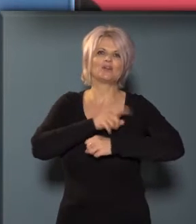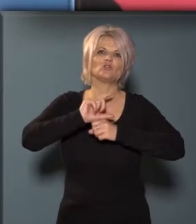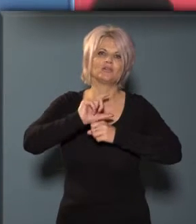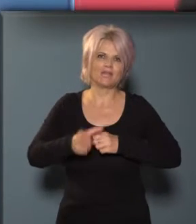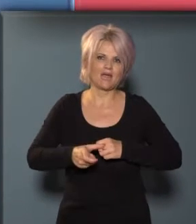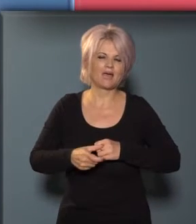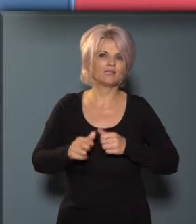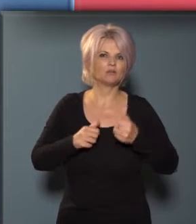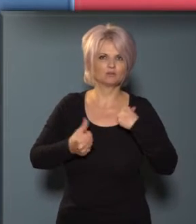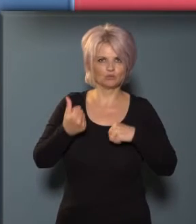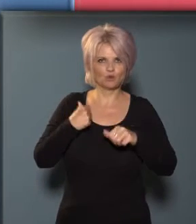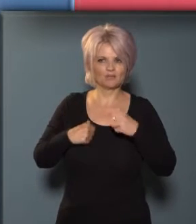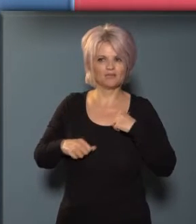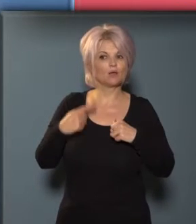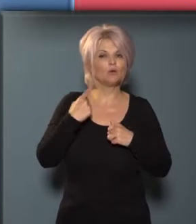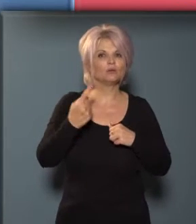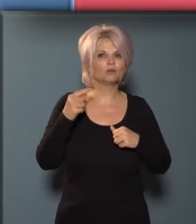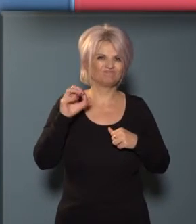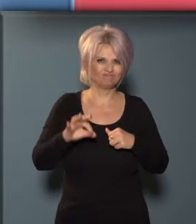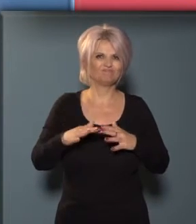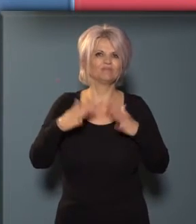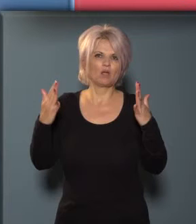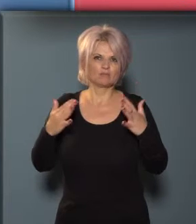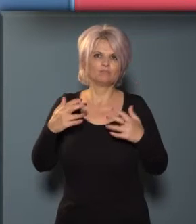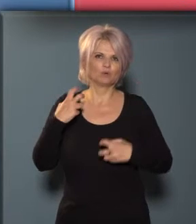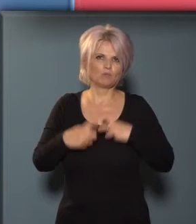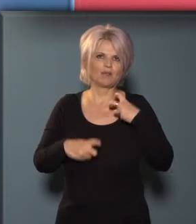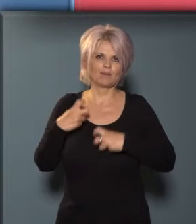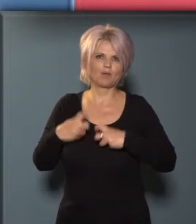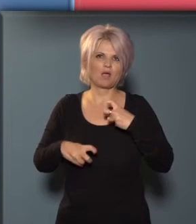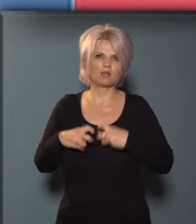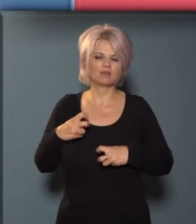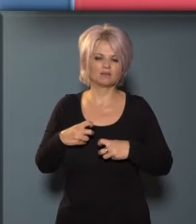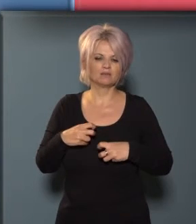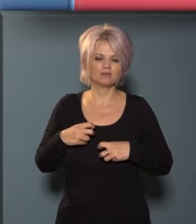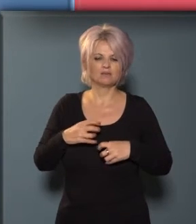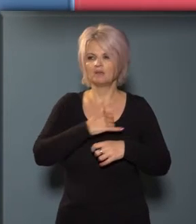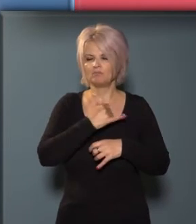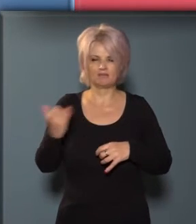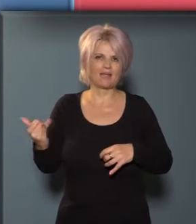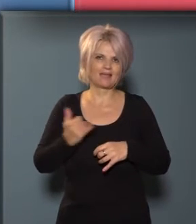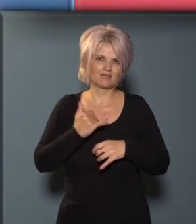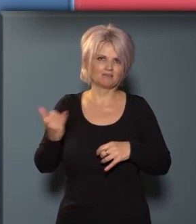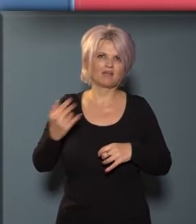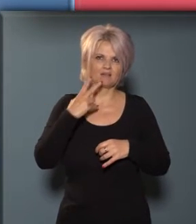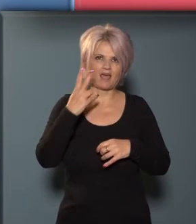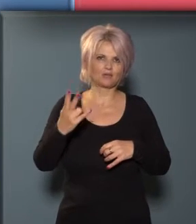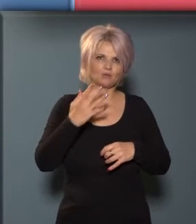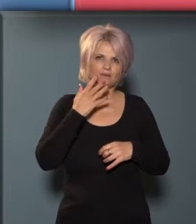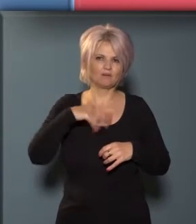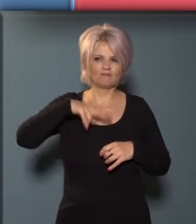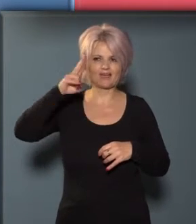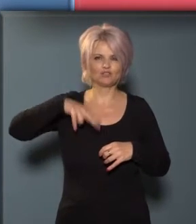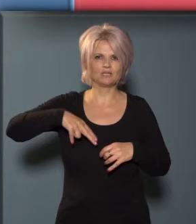küszködik önök. Hát ez a legnagyobb problémánk. Mint mindenkinek, látjuk például a